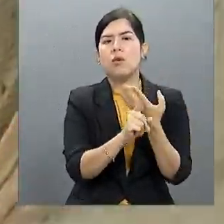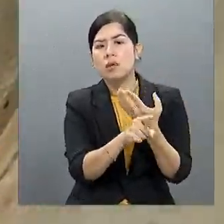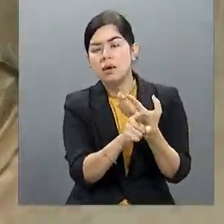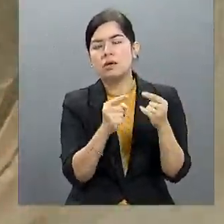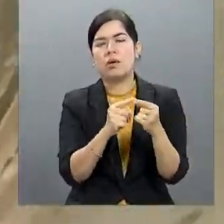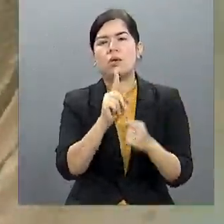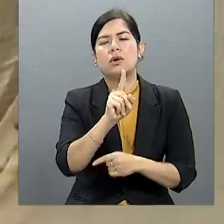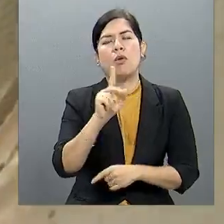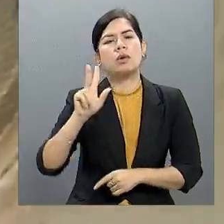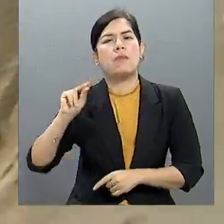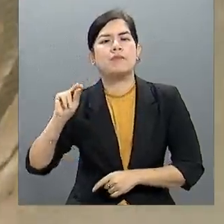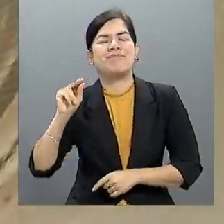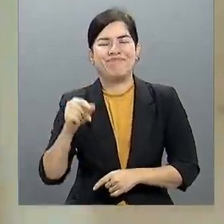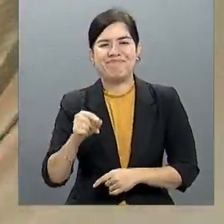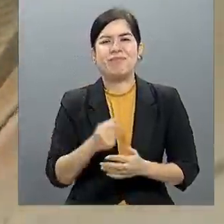อย่างหนึ่